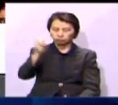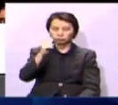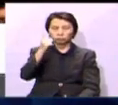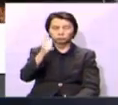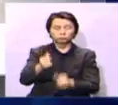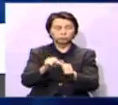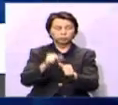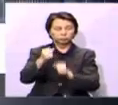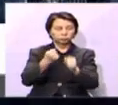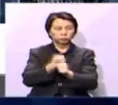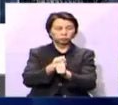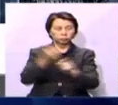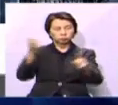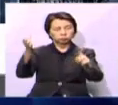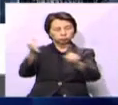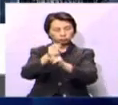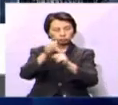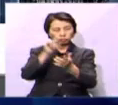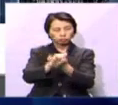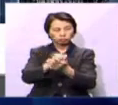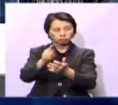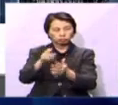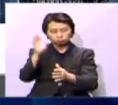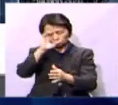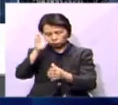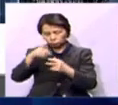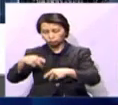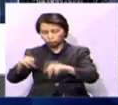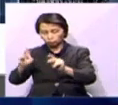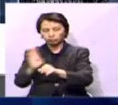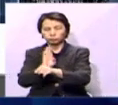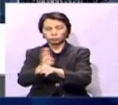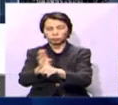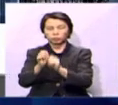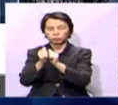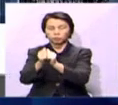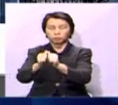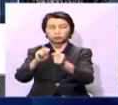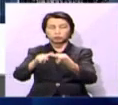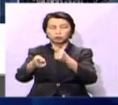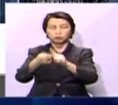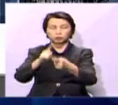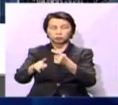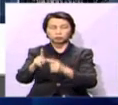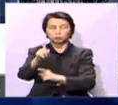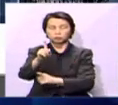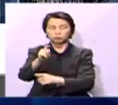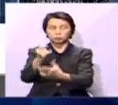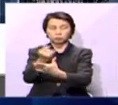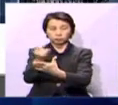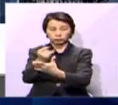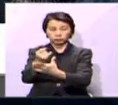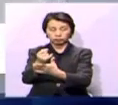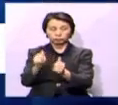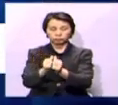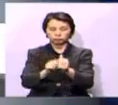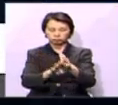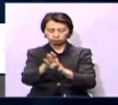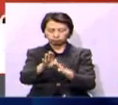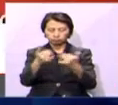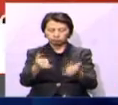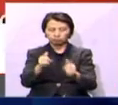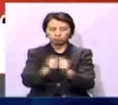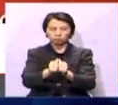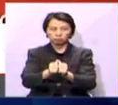tahun. Untuk mencapai sasaran itu, ia meneroka peluang perniagaan bersama rakan-rakan takafulnya. Berdasarkan prestasi semasa